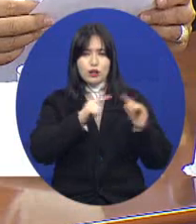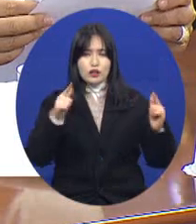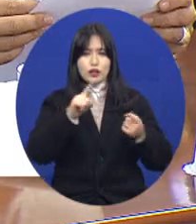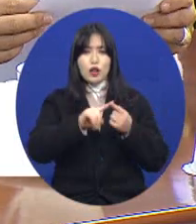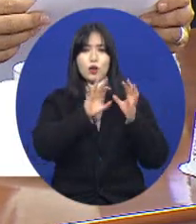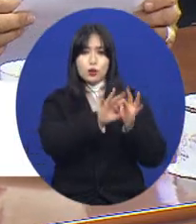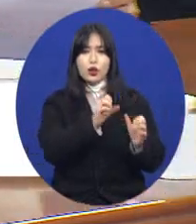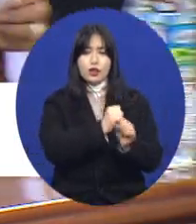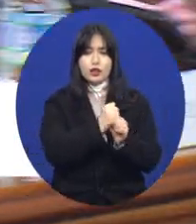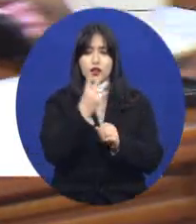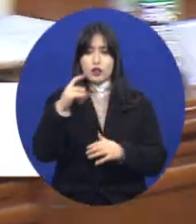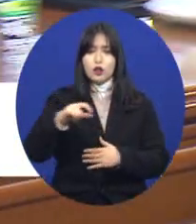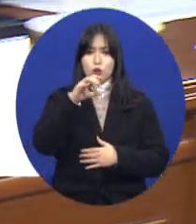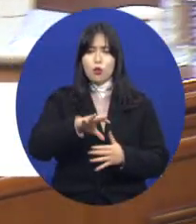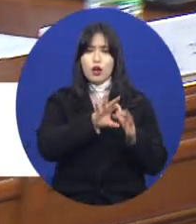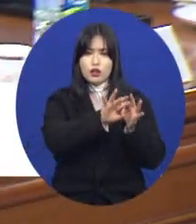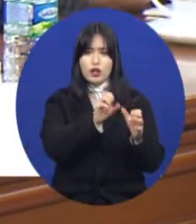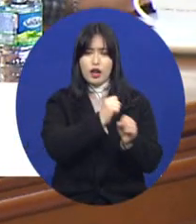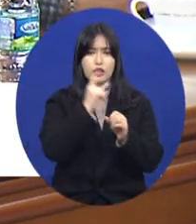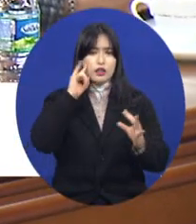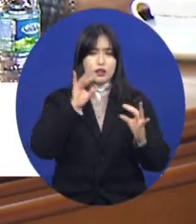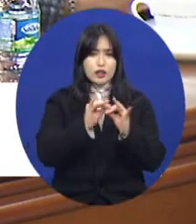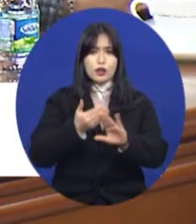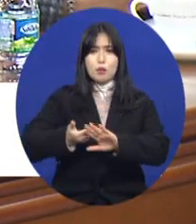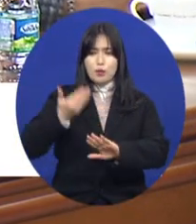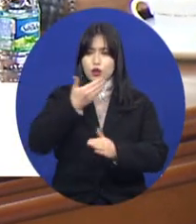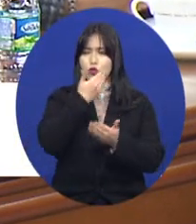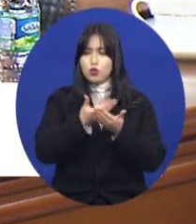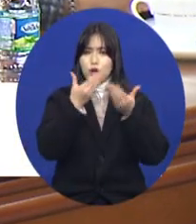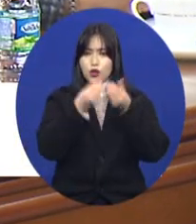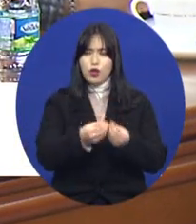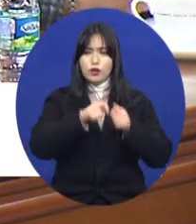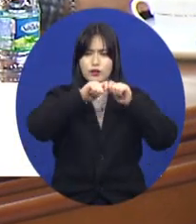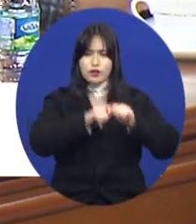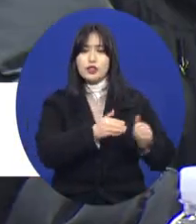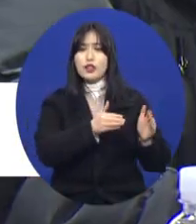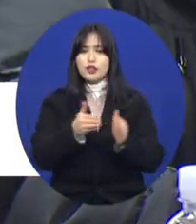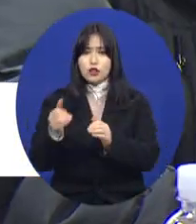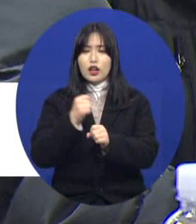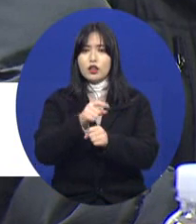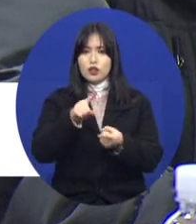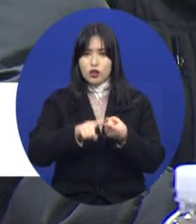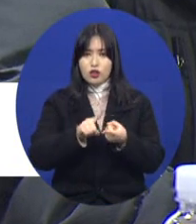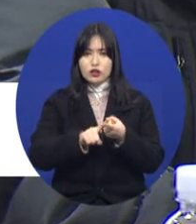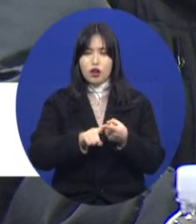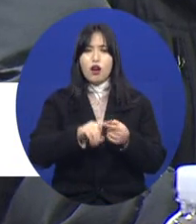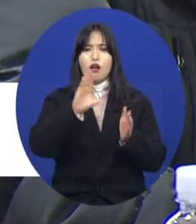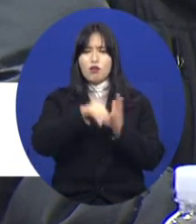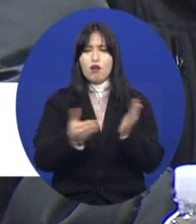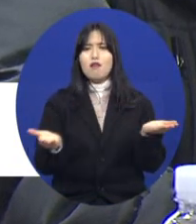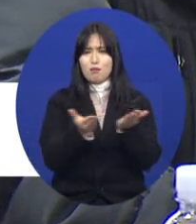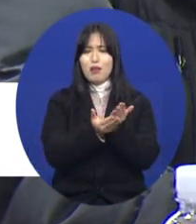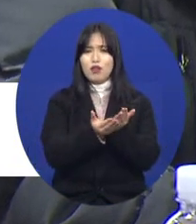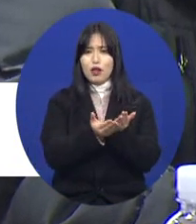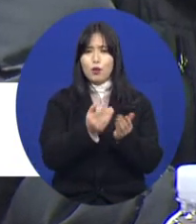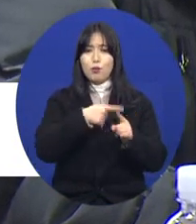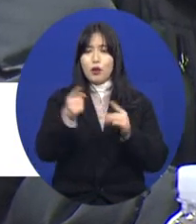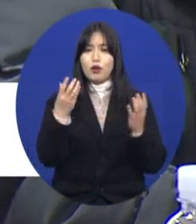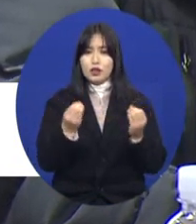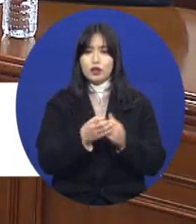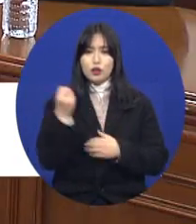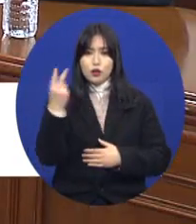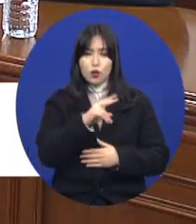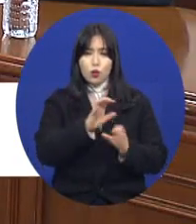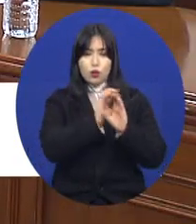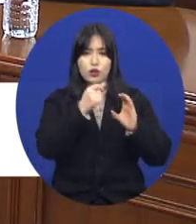제주 j 공항을 둘러싼 찬반 쟁점 등을 자세히 정리한 것은 치 적절한 구성이었다 고 평가했습니다 또